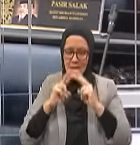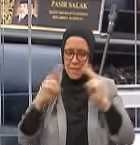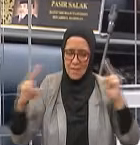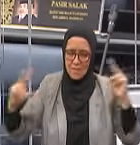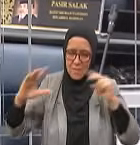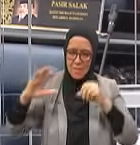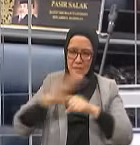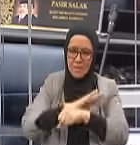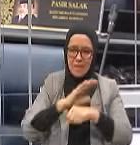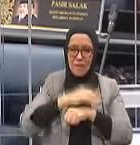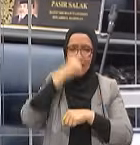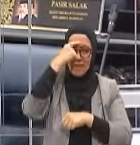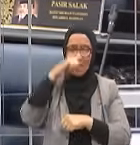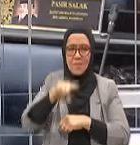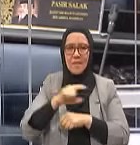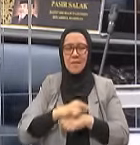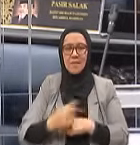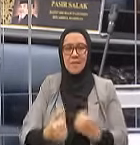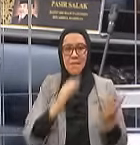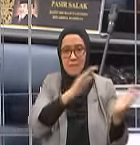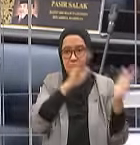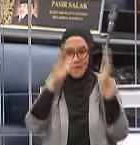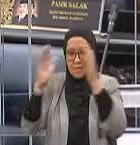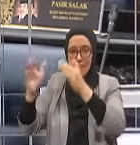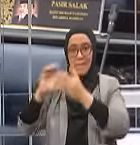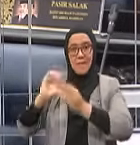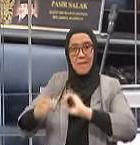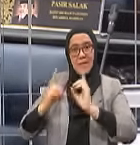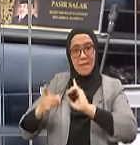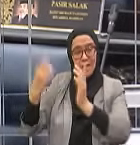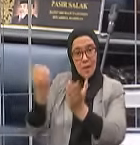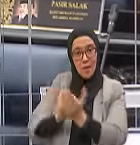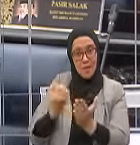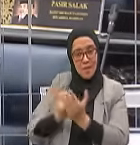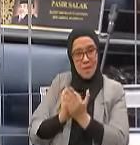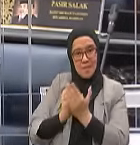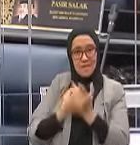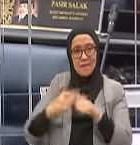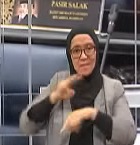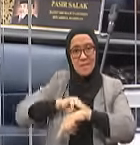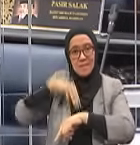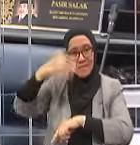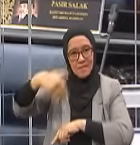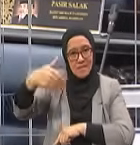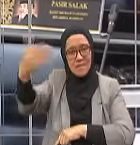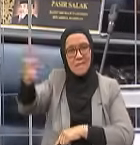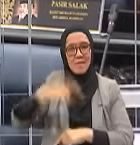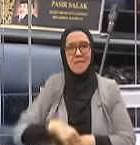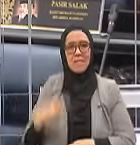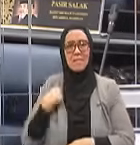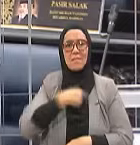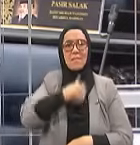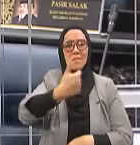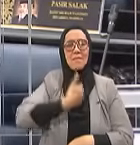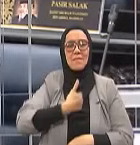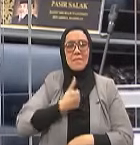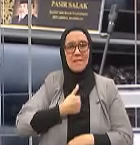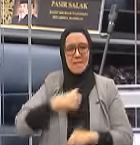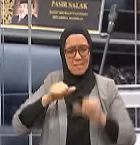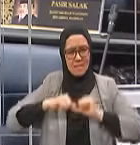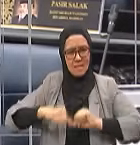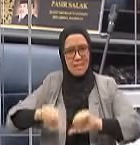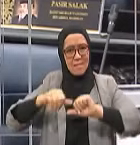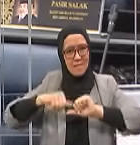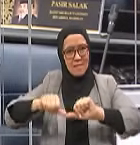arah digitalisasi ekonomi pada masa akan datang kita sendiri masih lagi berada dalam fasa melonjakkan